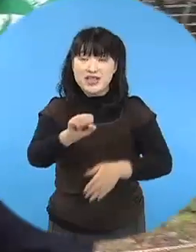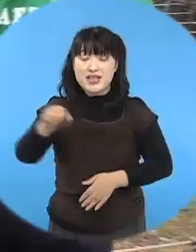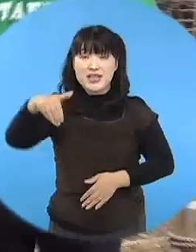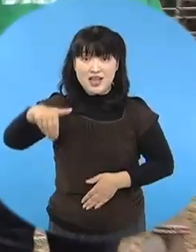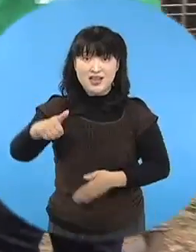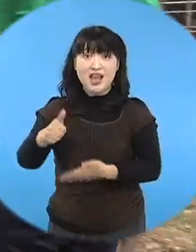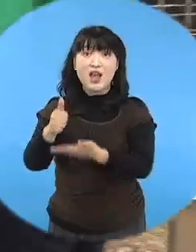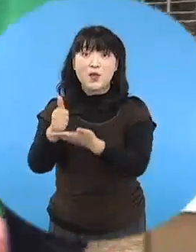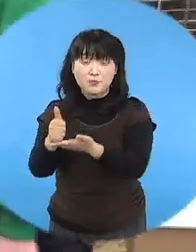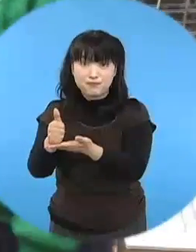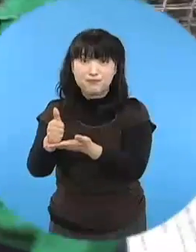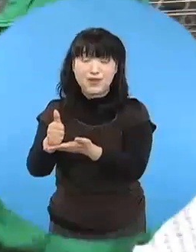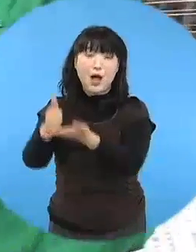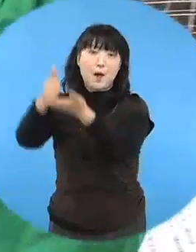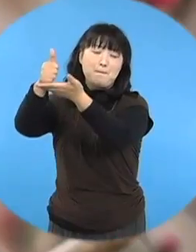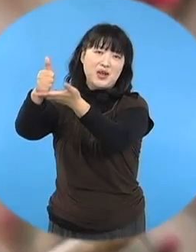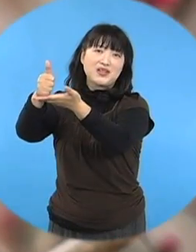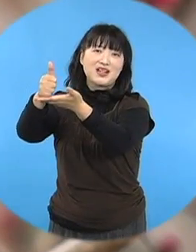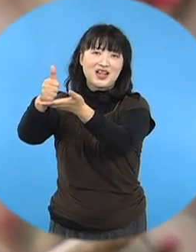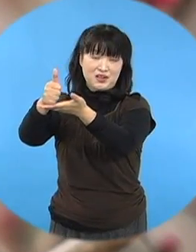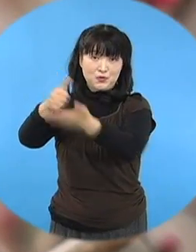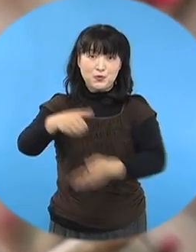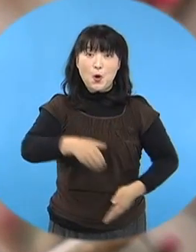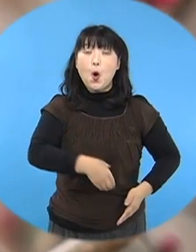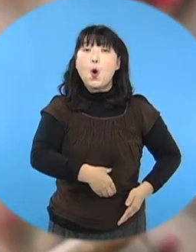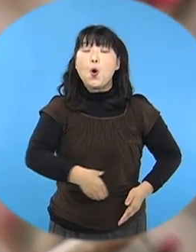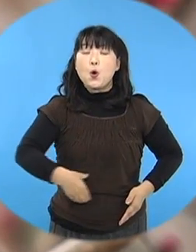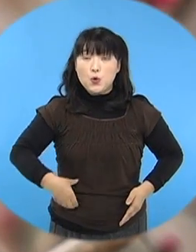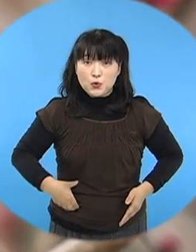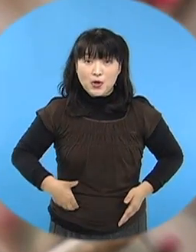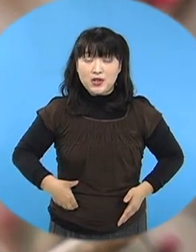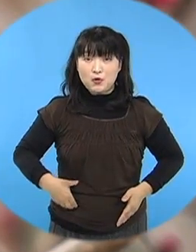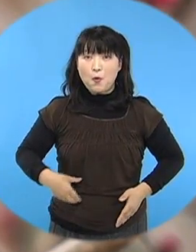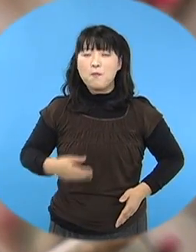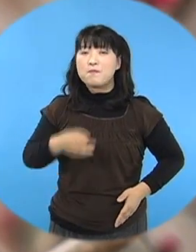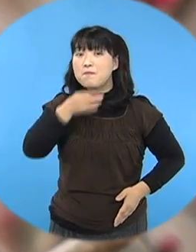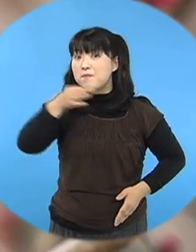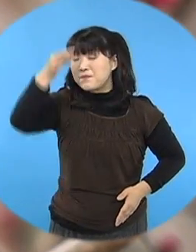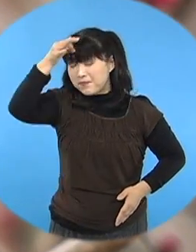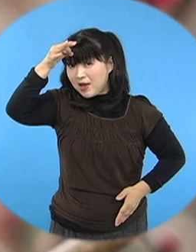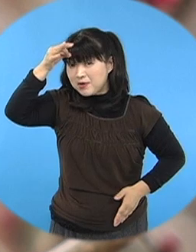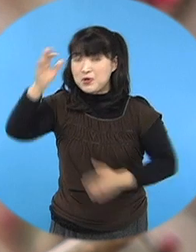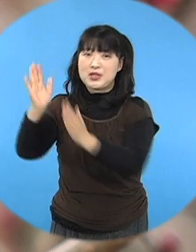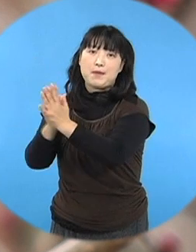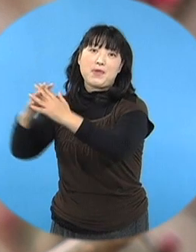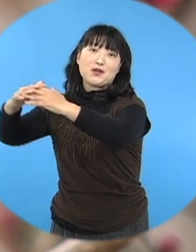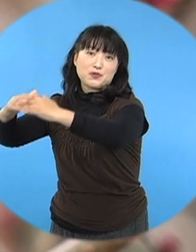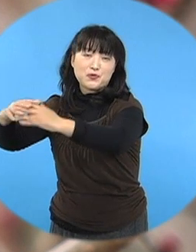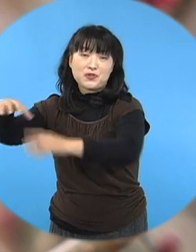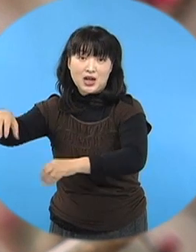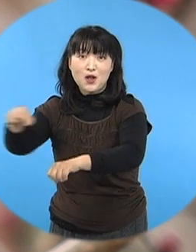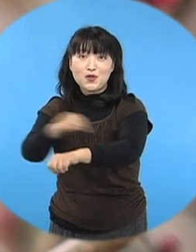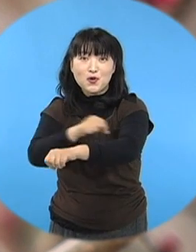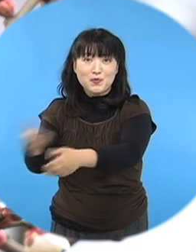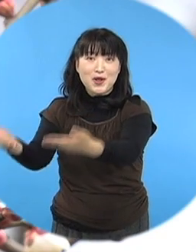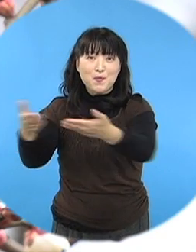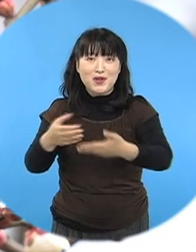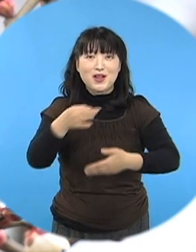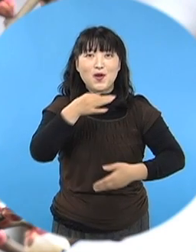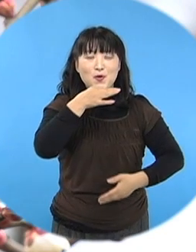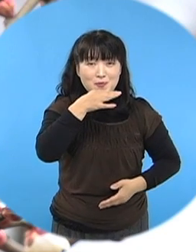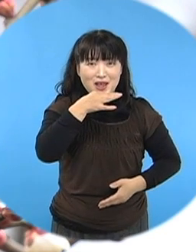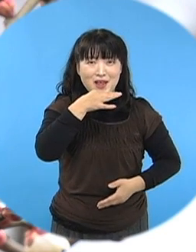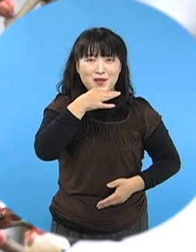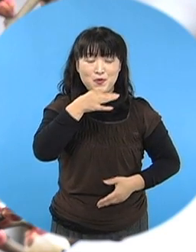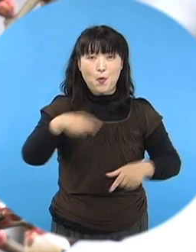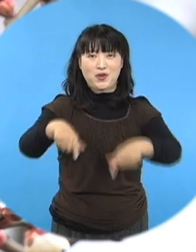という、太宰府天満宮から特別に寄贈を受けた梅をこちらで育ててます。 そうなんですね。それは受験へ